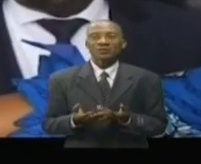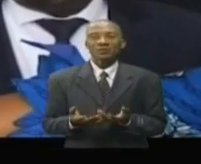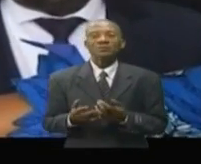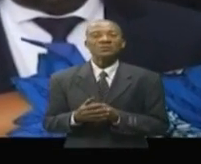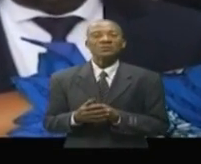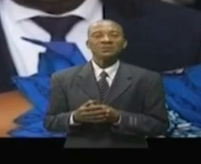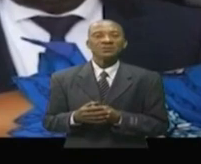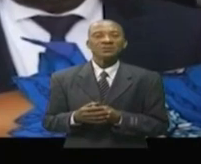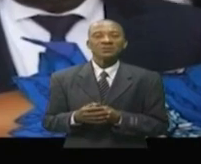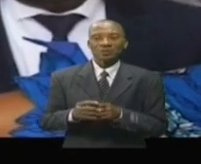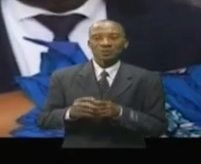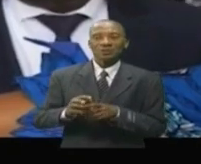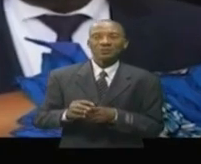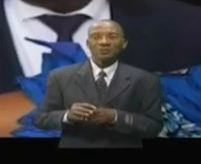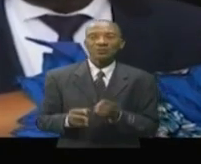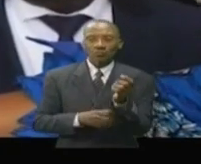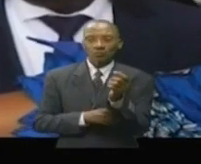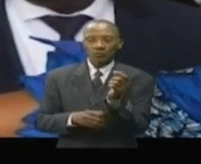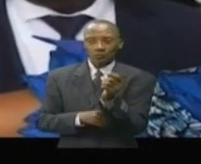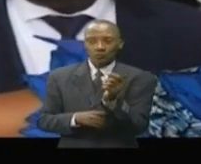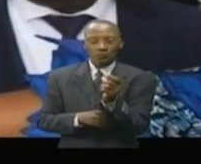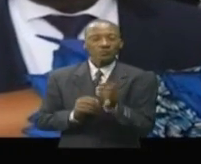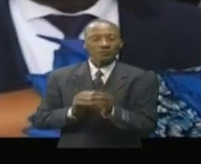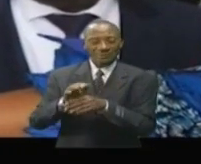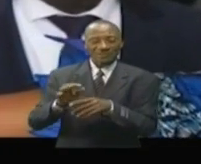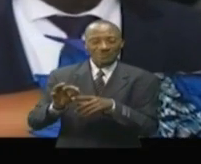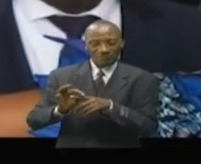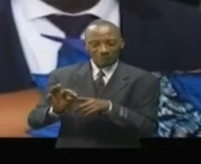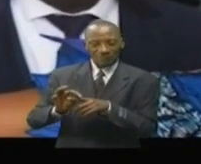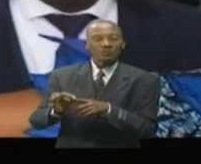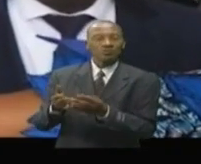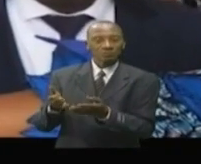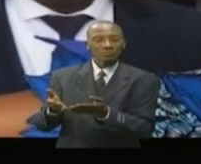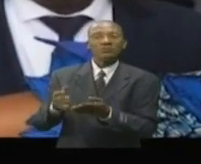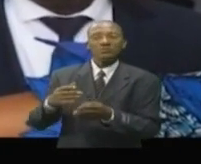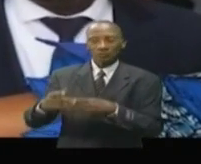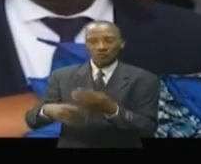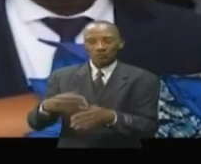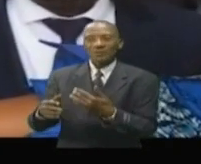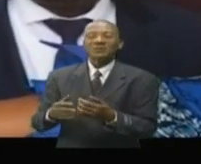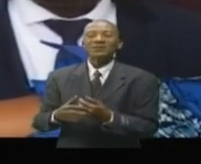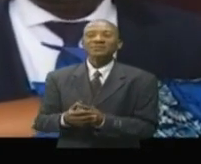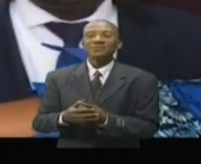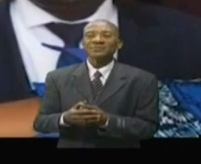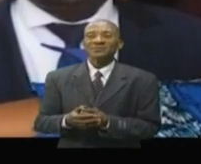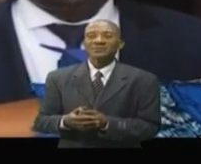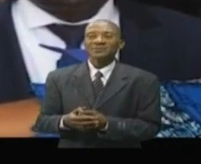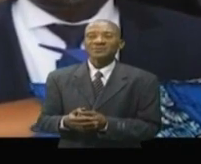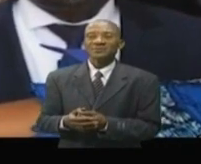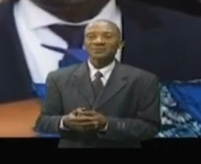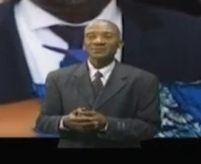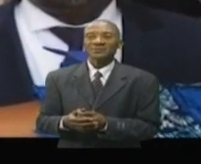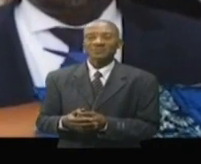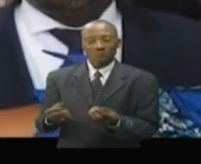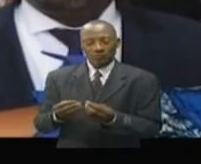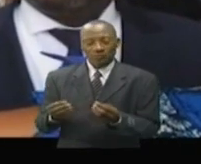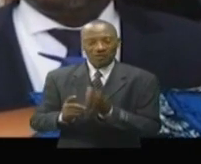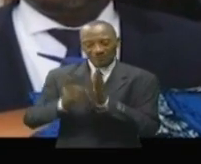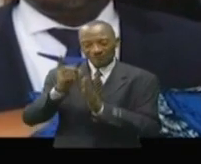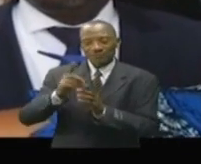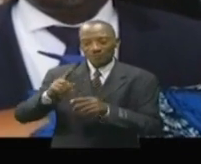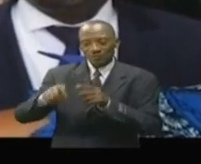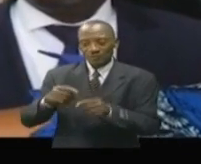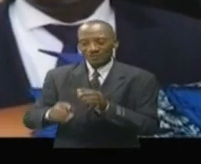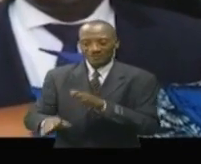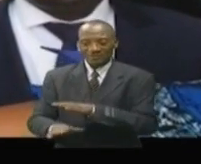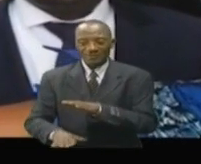en interne, il y a une nouvelle organisation qui a été mise en place. Et donc ce séminaire a pour but de pouvoir permettre aux